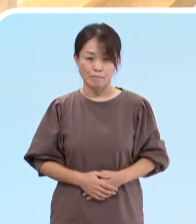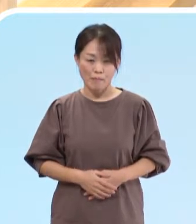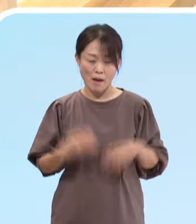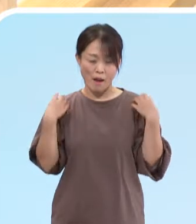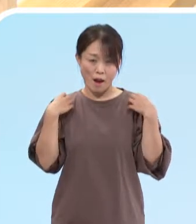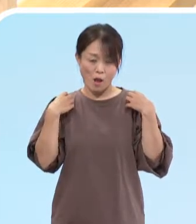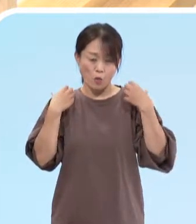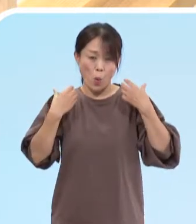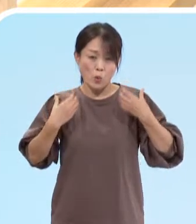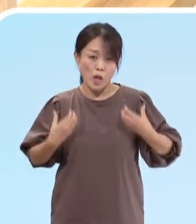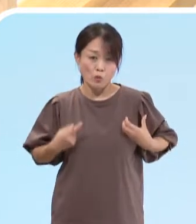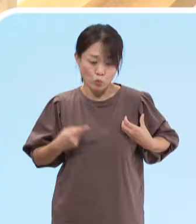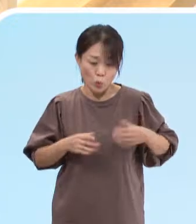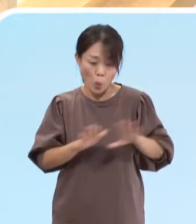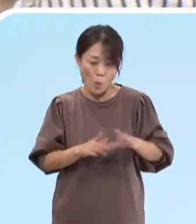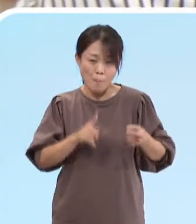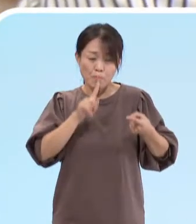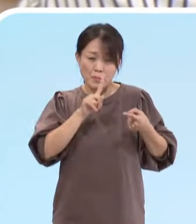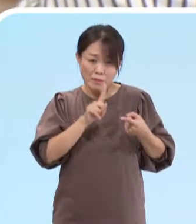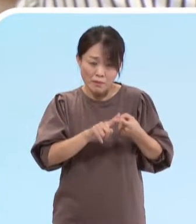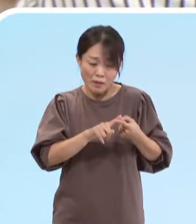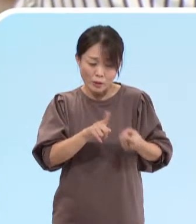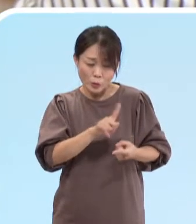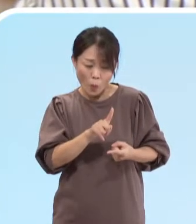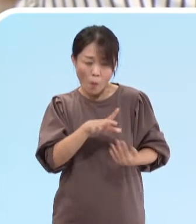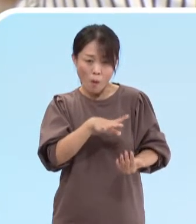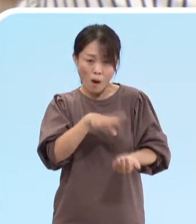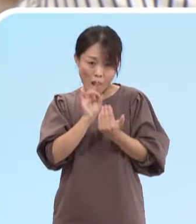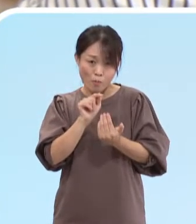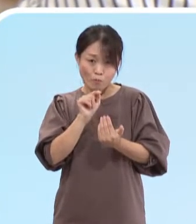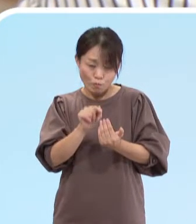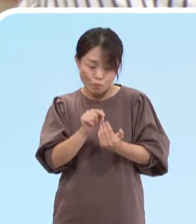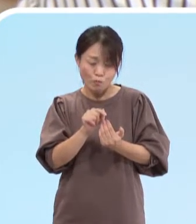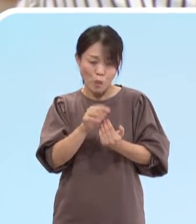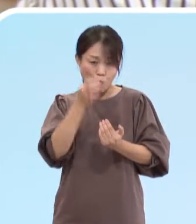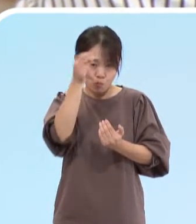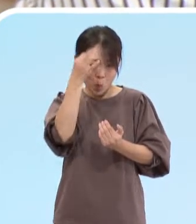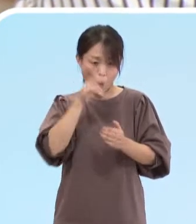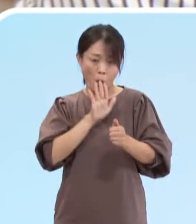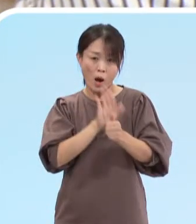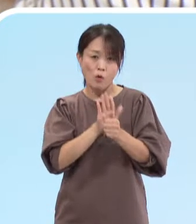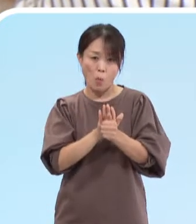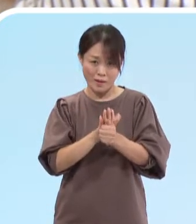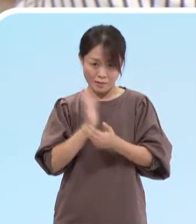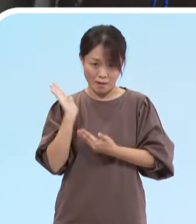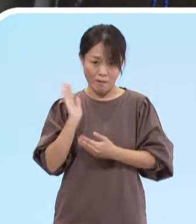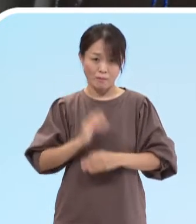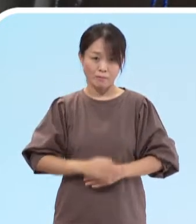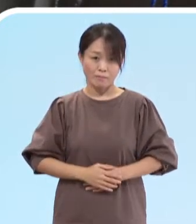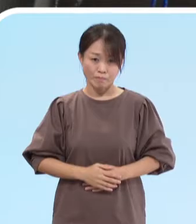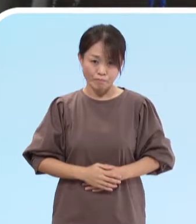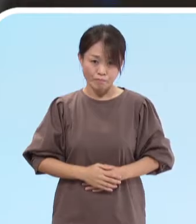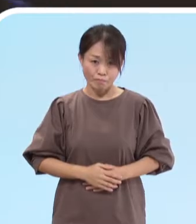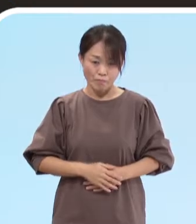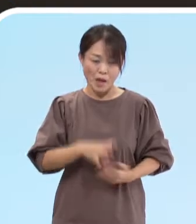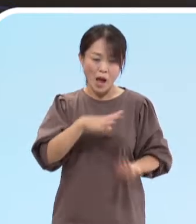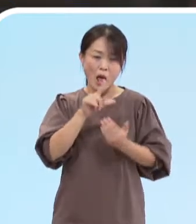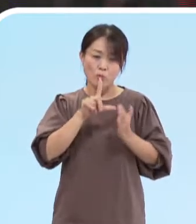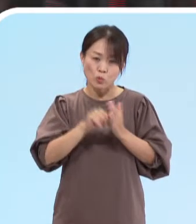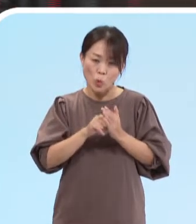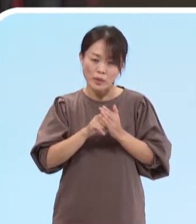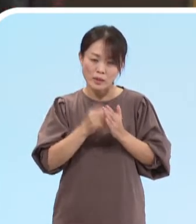ランドセルコンシェルジュはお子さんにぴったり合ったランドセル選びをしてくれる プロのアドバイザーなんです。ラン